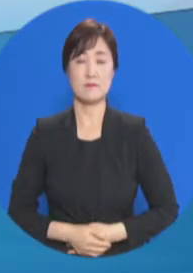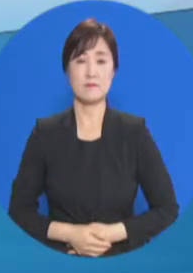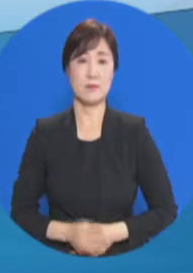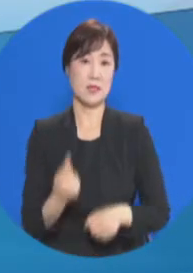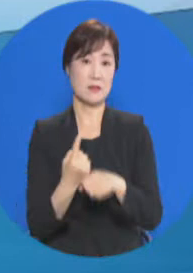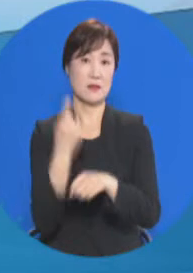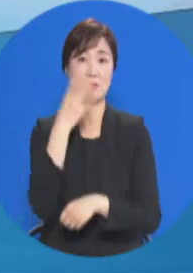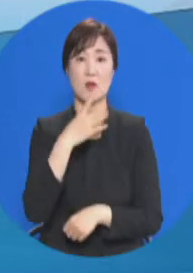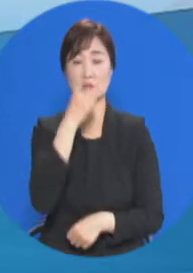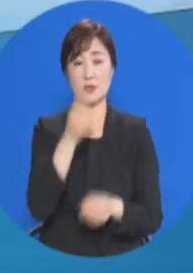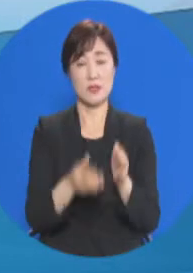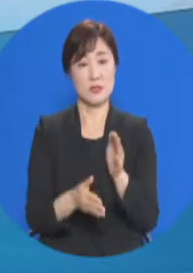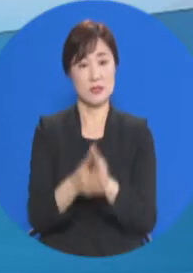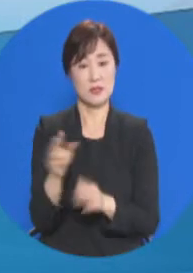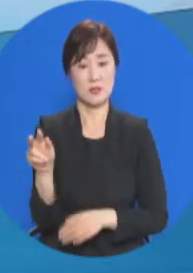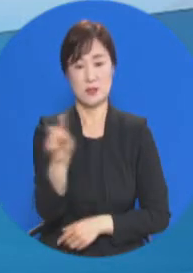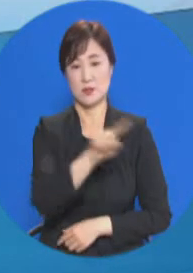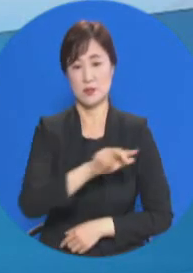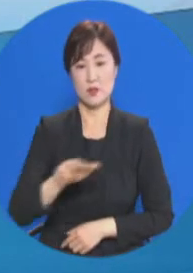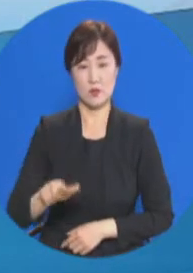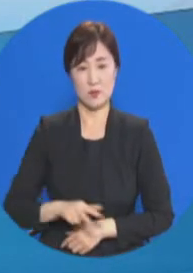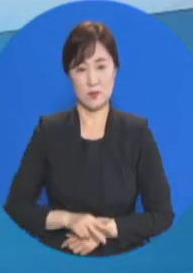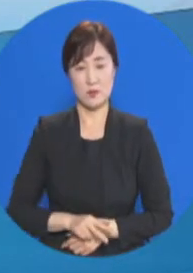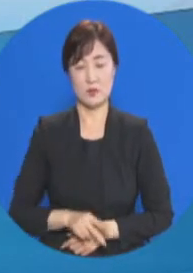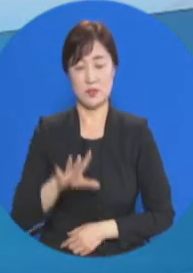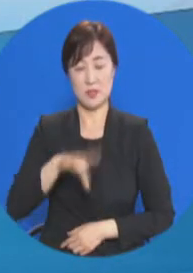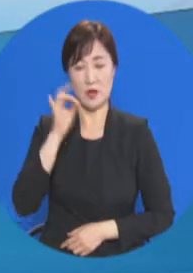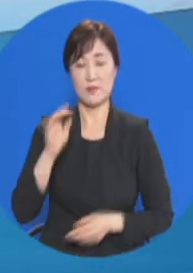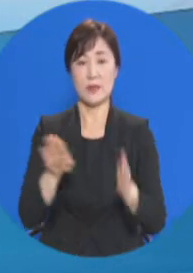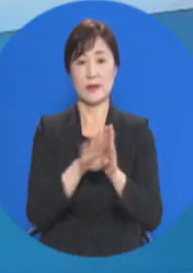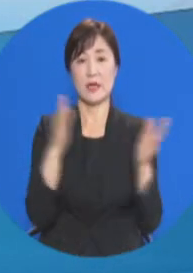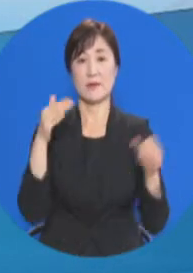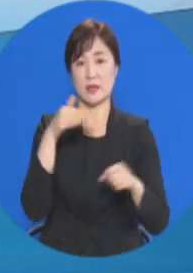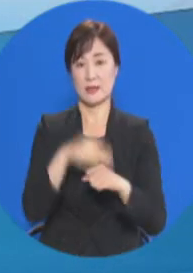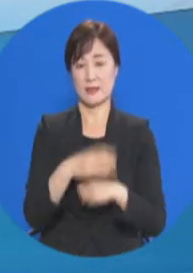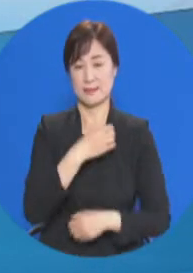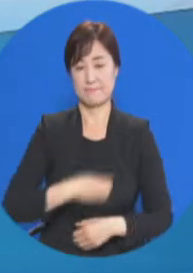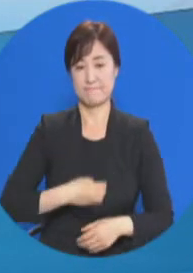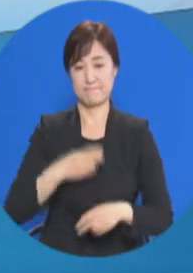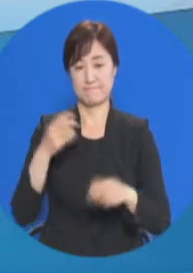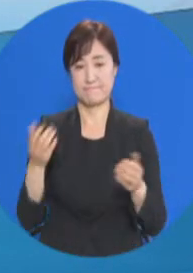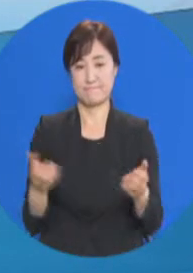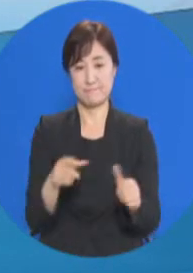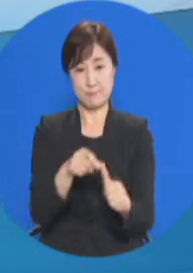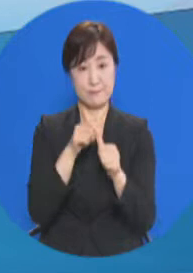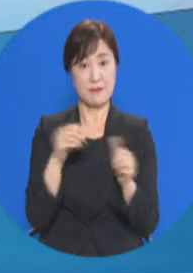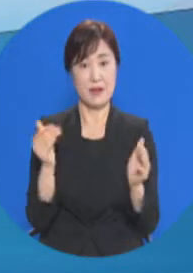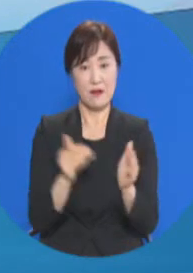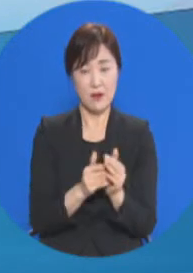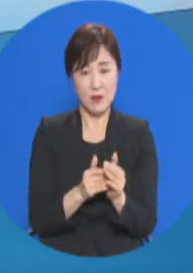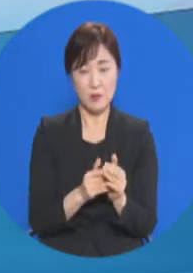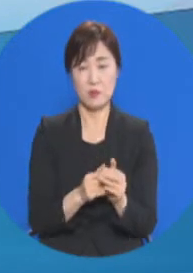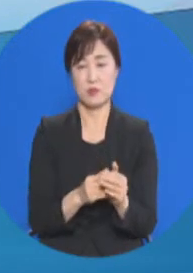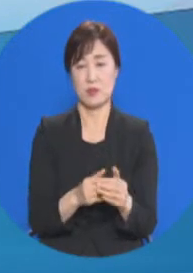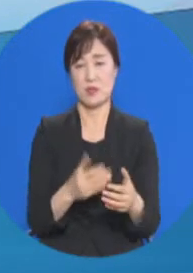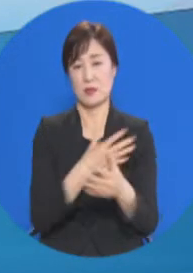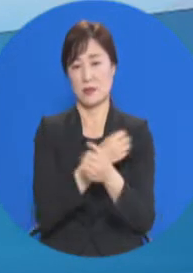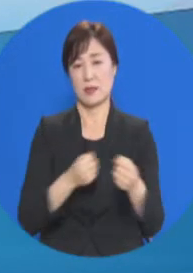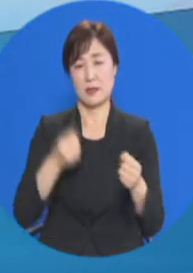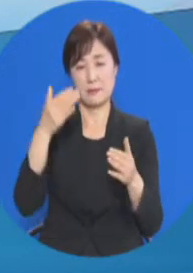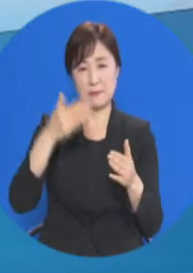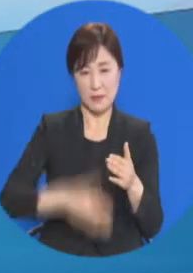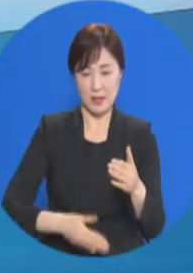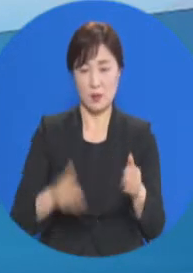지난해 순천시가 전국 1호 개방형 면장직을 도입했죠. 하지만 이 면장은 임기를 채우지 못하고 사직